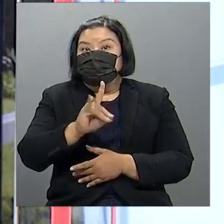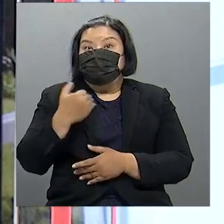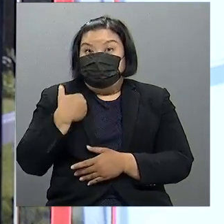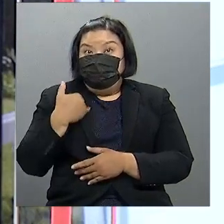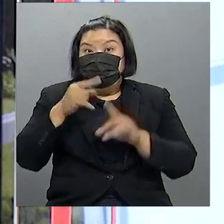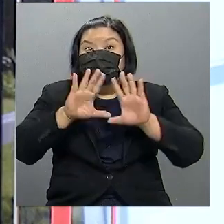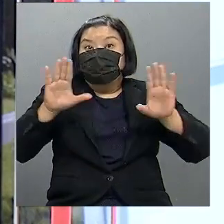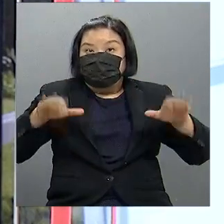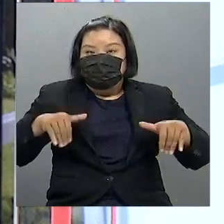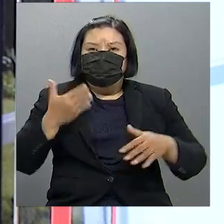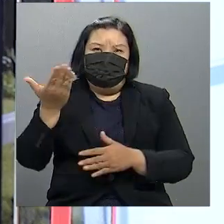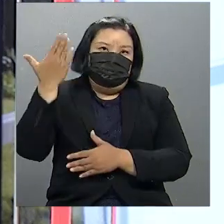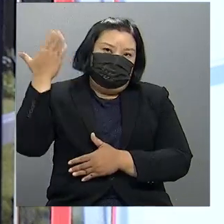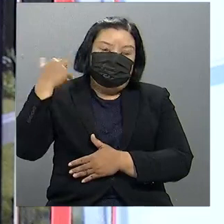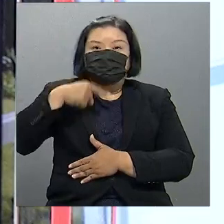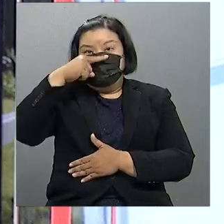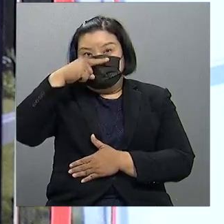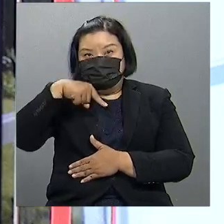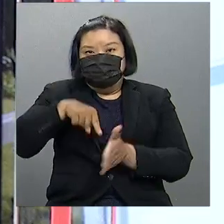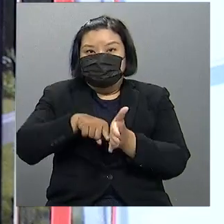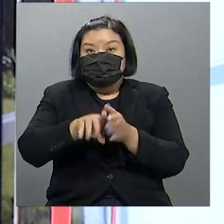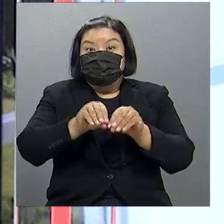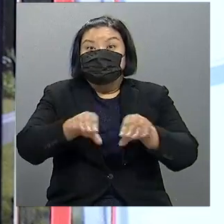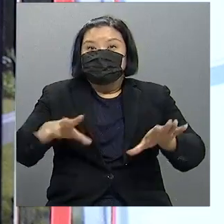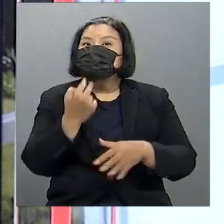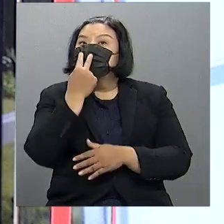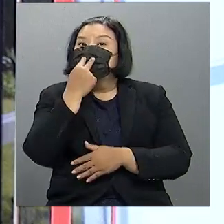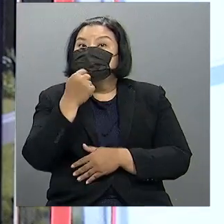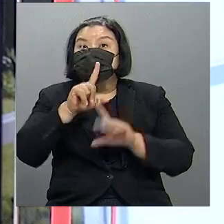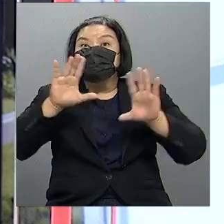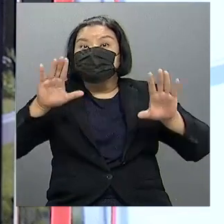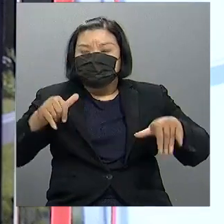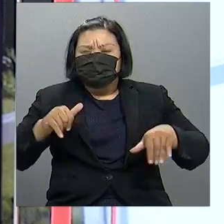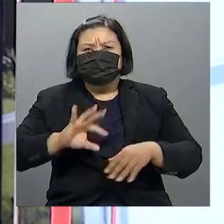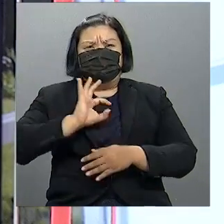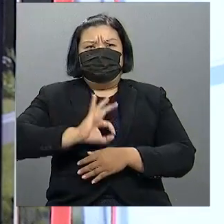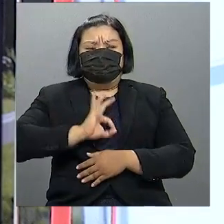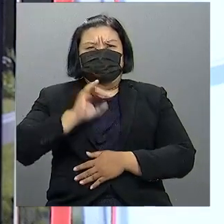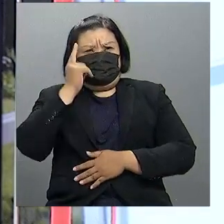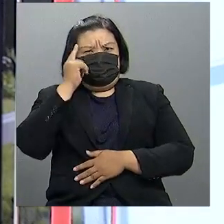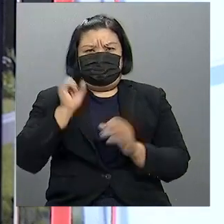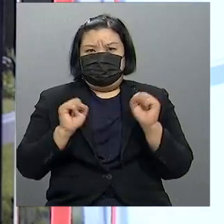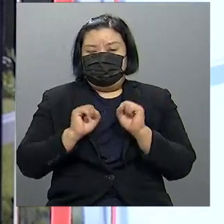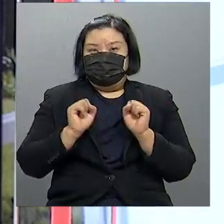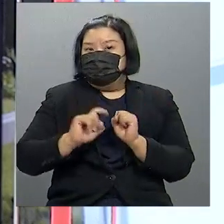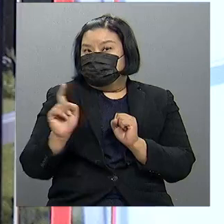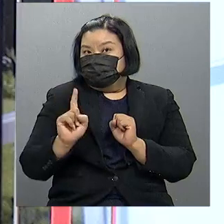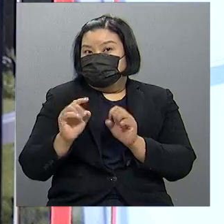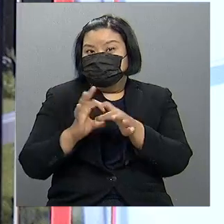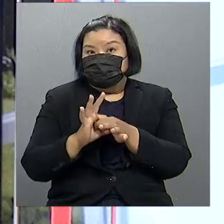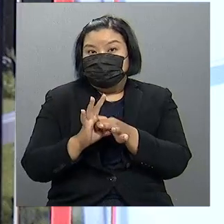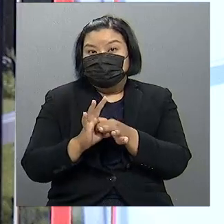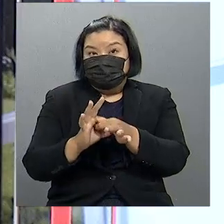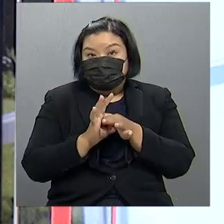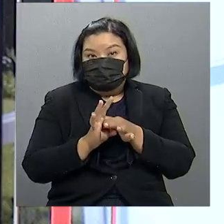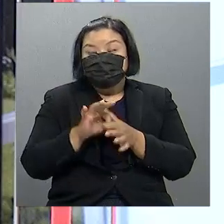ของเราเคยมีการแพร่ระบาดของไข้หวัดนกตอนนั้นเนี่ยก็แพนิคกันเลยนะฮะว่าอุ๊ยอาหารที่เป็นการแปรรูปมาจากเนื้อไก่เนี่ยจะมีหรือเปล่านะครับล่าสุด